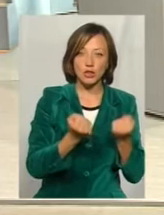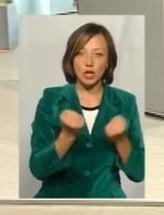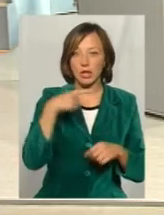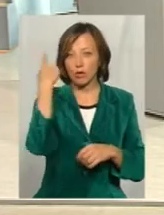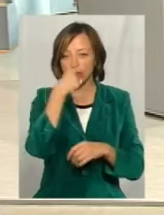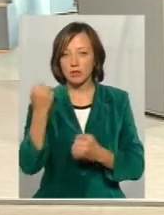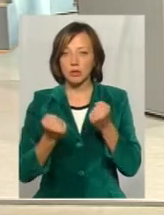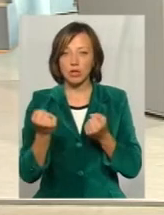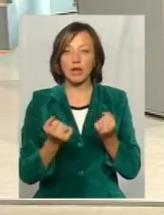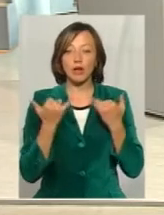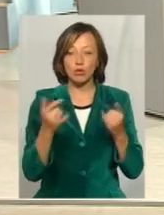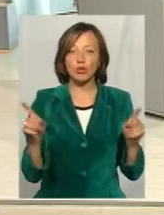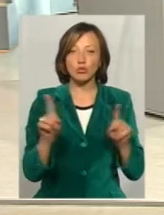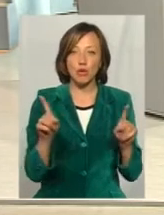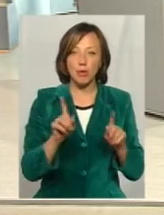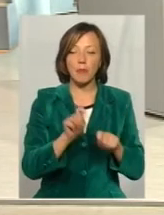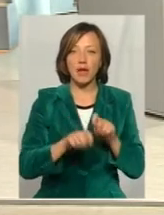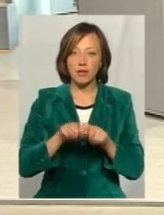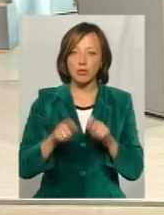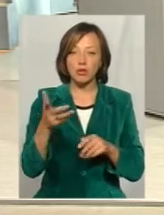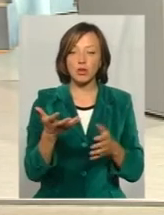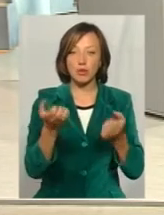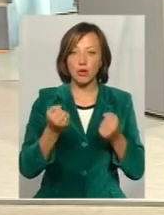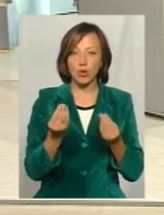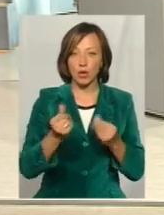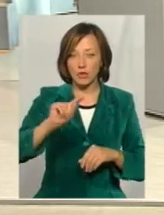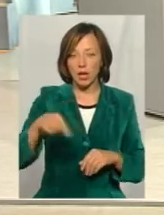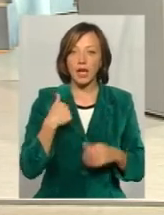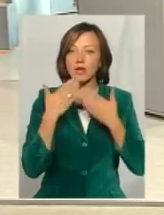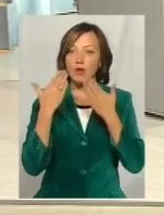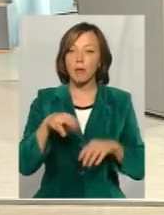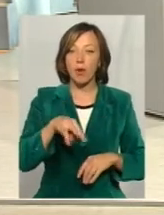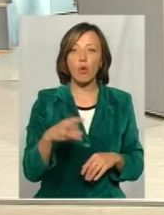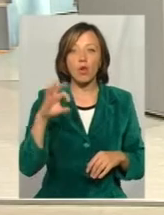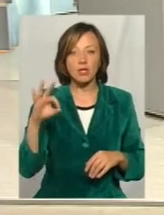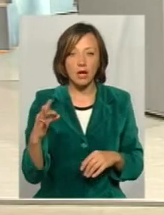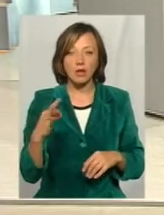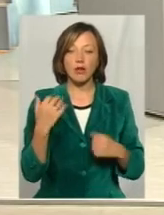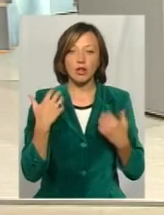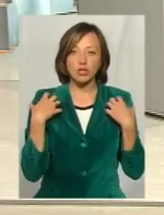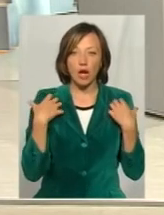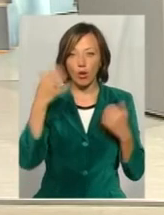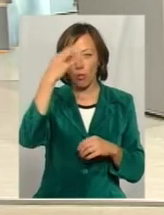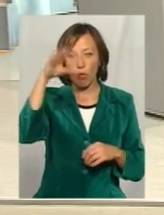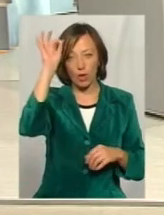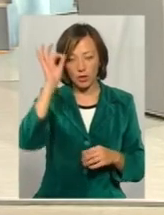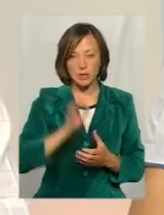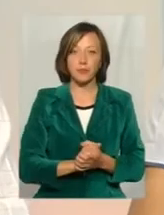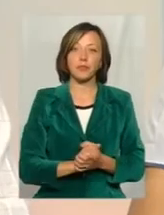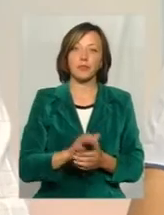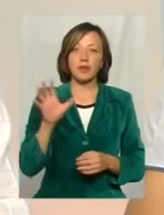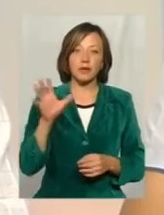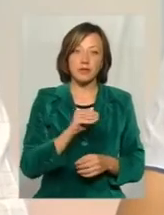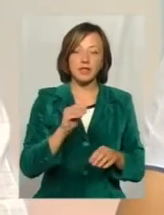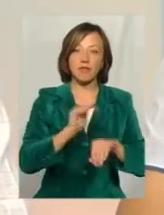особистій машині для того, щоб не перевізити, що вони беруть побори. Я звернувся до Миколи Олександровича, нашого начальника поліції. Ці факти